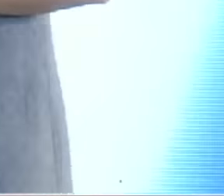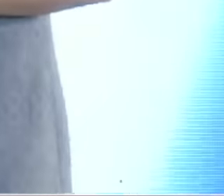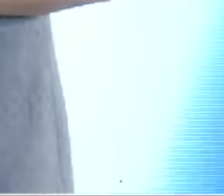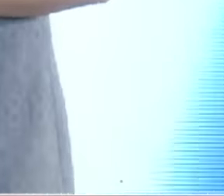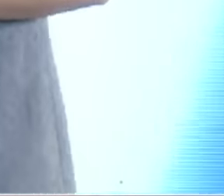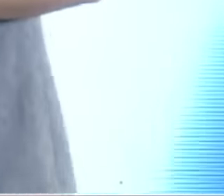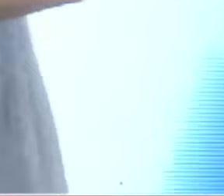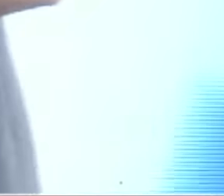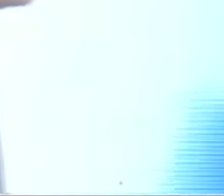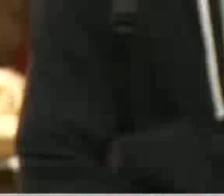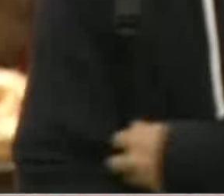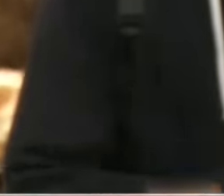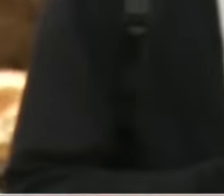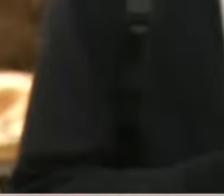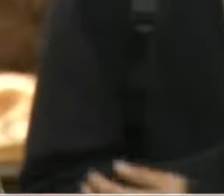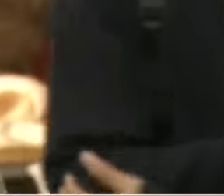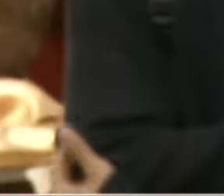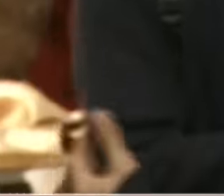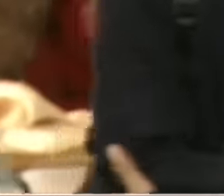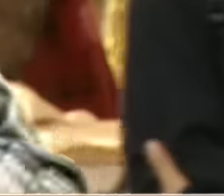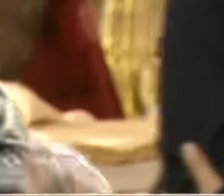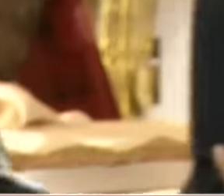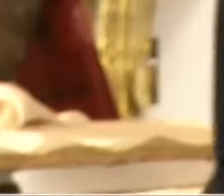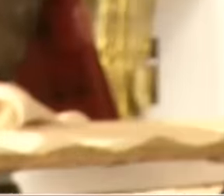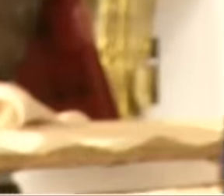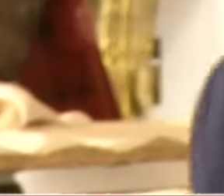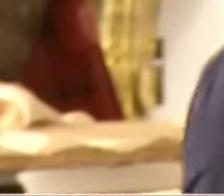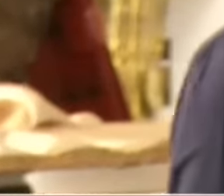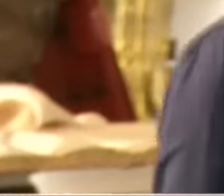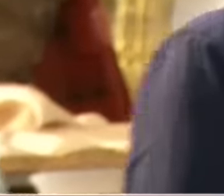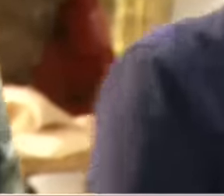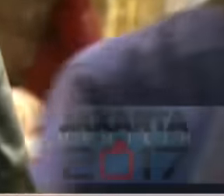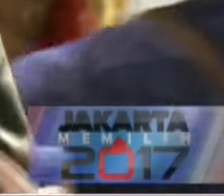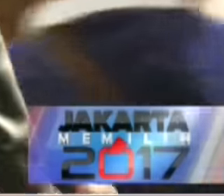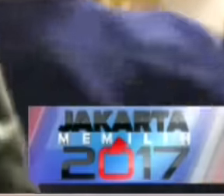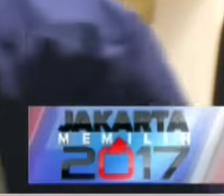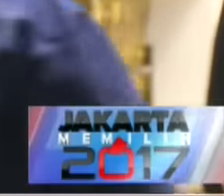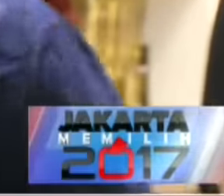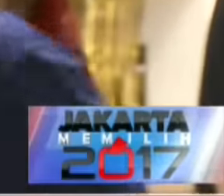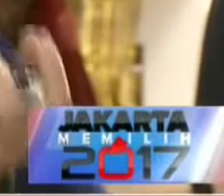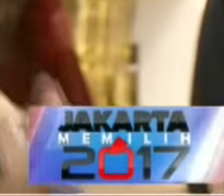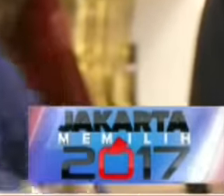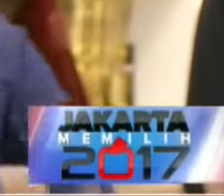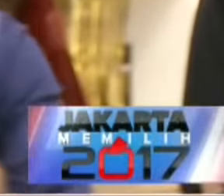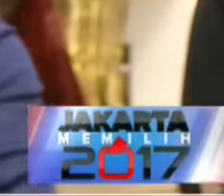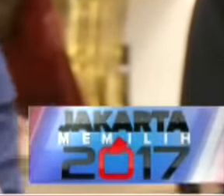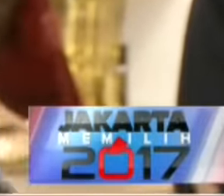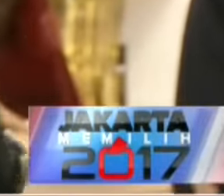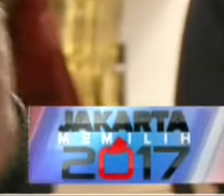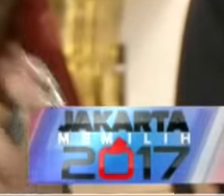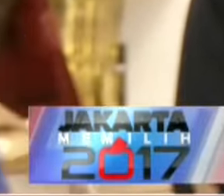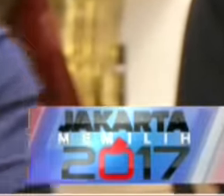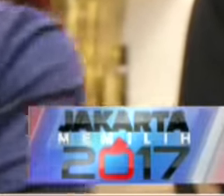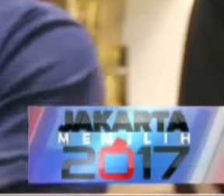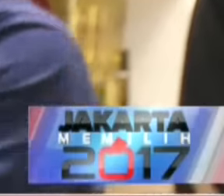bagus. Program-program bisa dibuat, tentu programnya bagus-bagus, tapi kita ini memilih manusianya. Kita lihat karakternya yang penuh welas